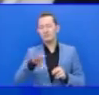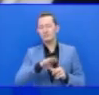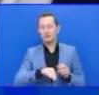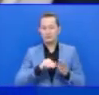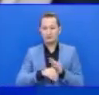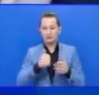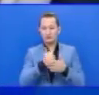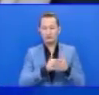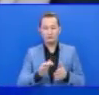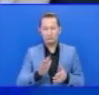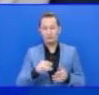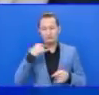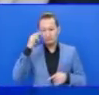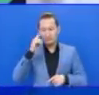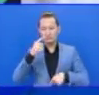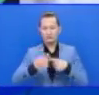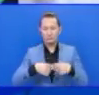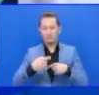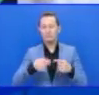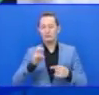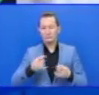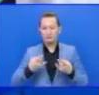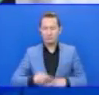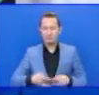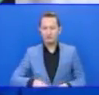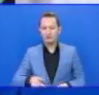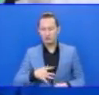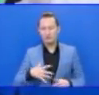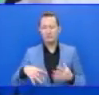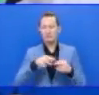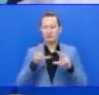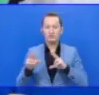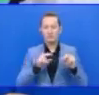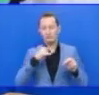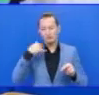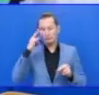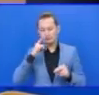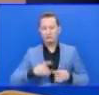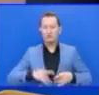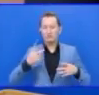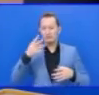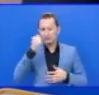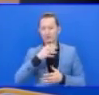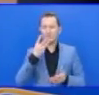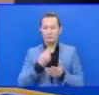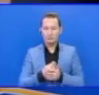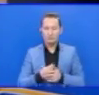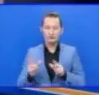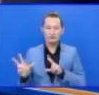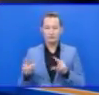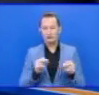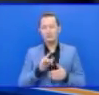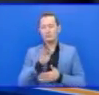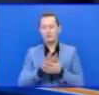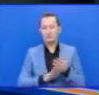емес, ұрпағының жалғасы үшін дүниеге әкелді. Өйткені мәңгілік ел ұландары тәуелсіз мемлекетіміздің болашағын